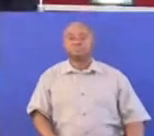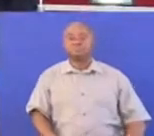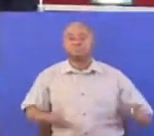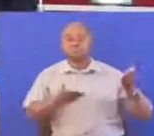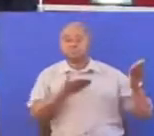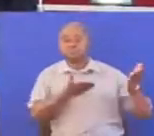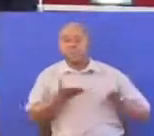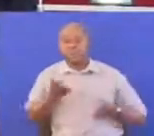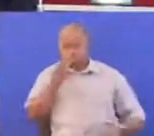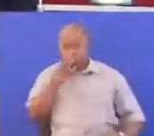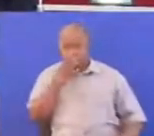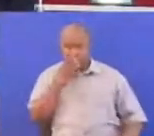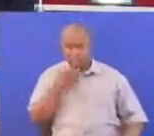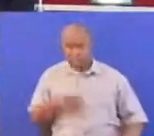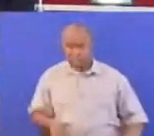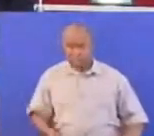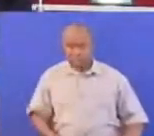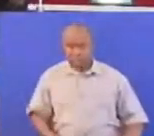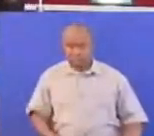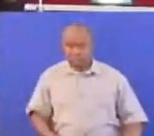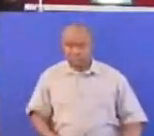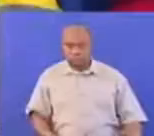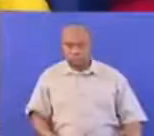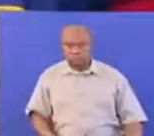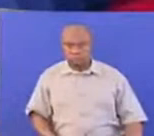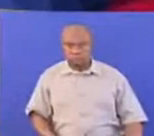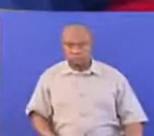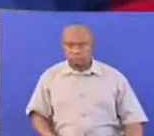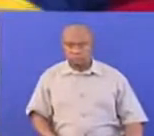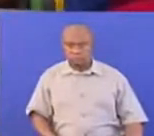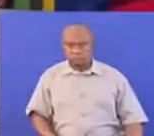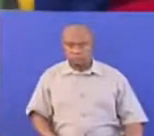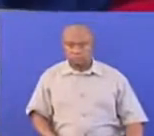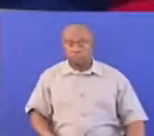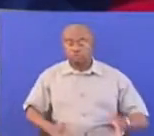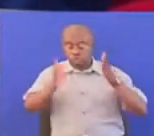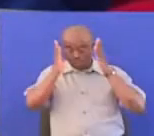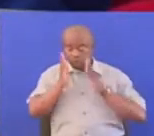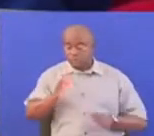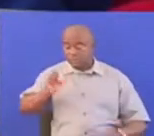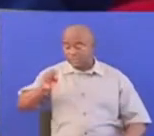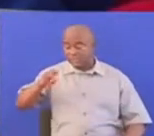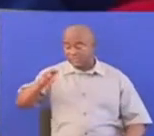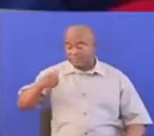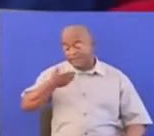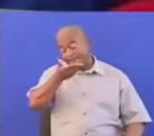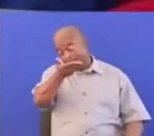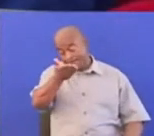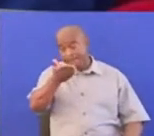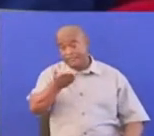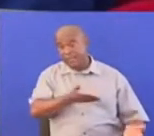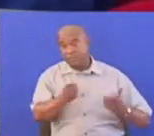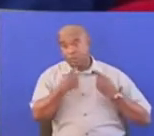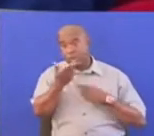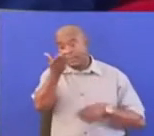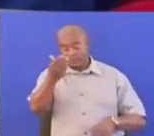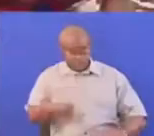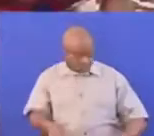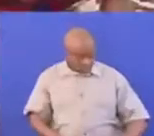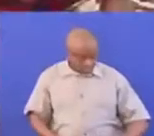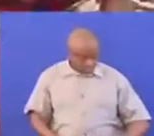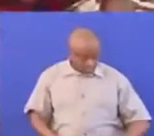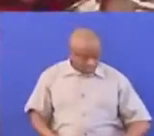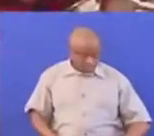Karibuni sana. Karibuni sana bungeni. Mheshimiwa Musa Ramadhan Sima. Mheshimiwa